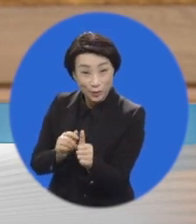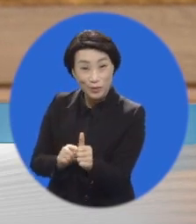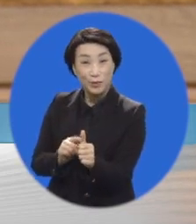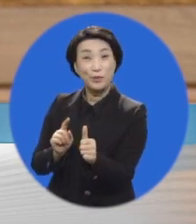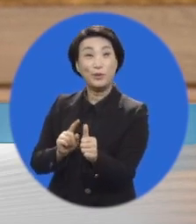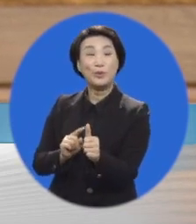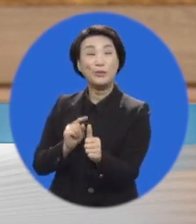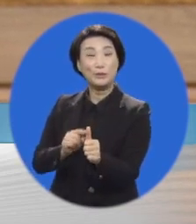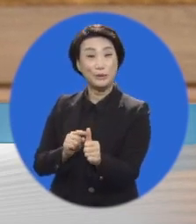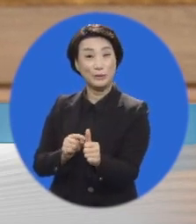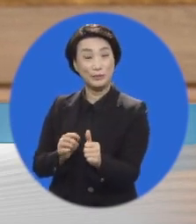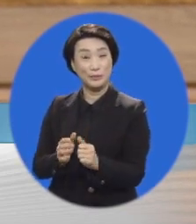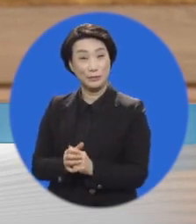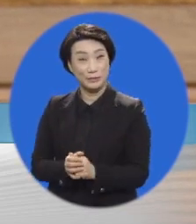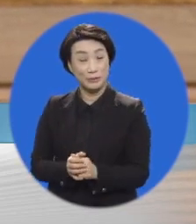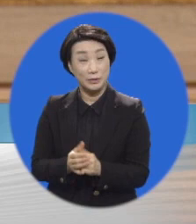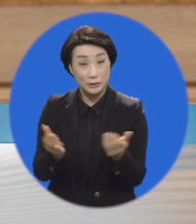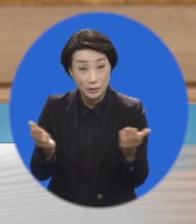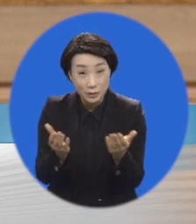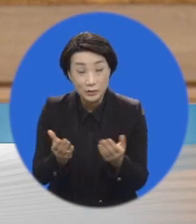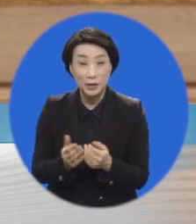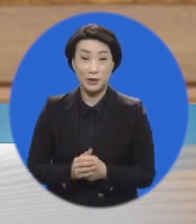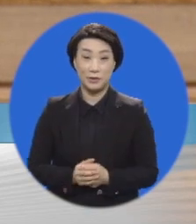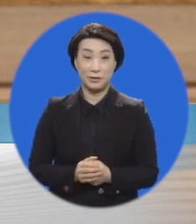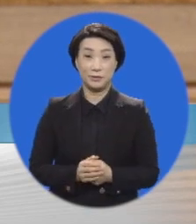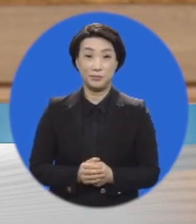죽었더냐 하듯이 역사하시는